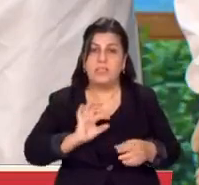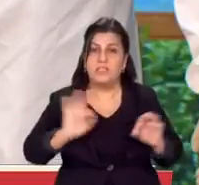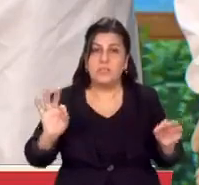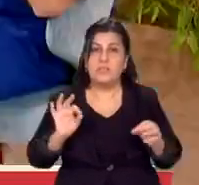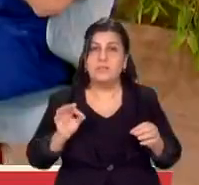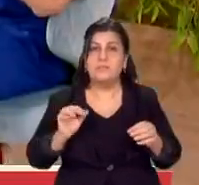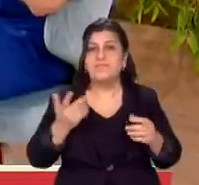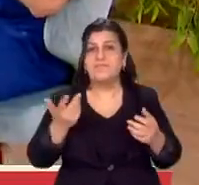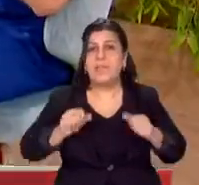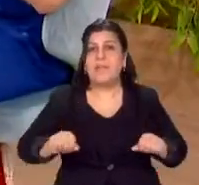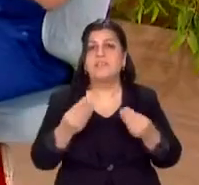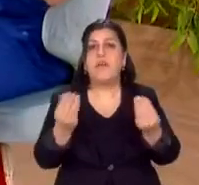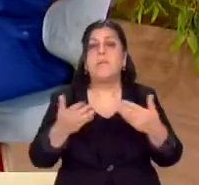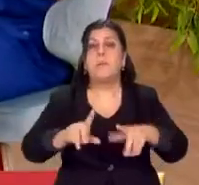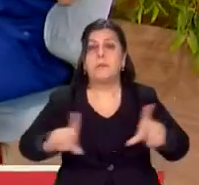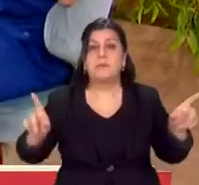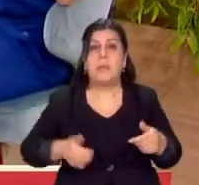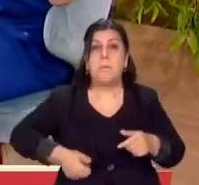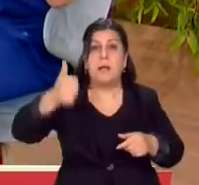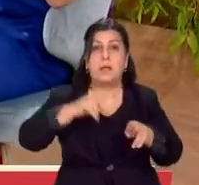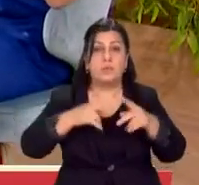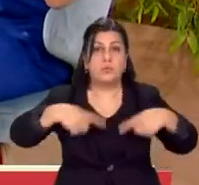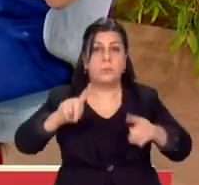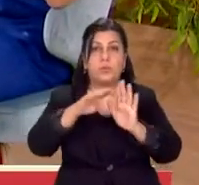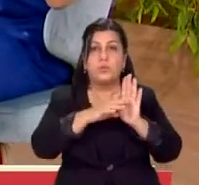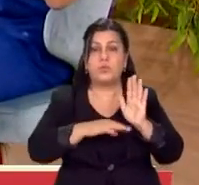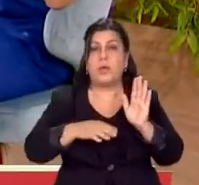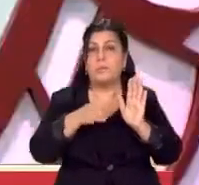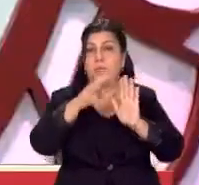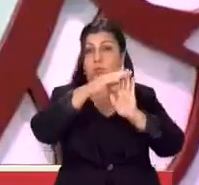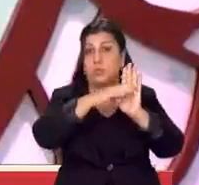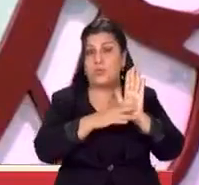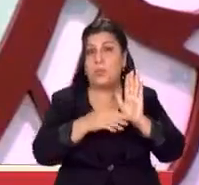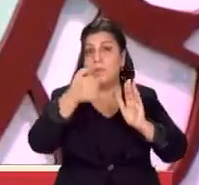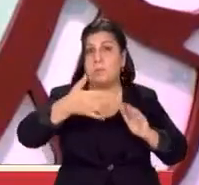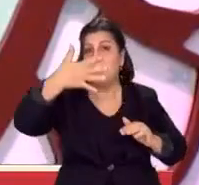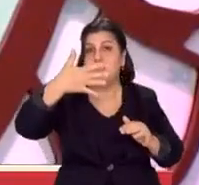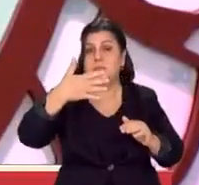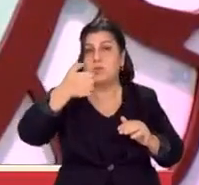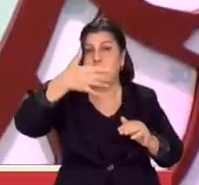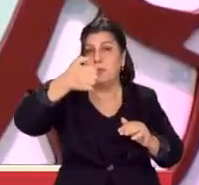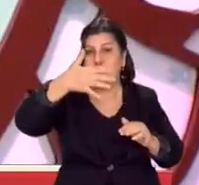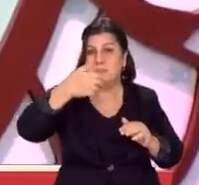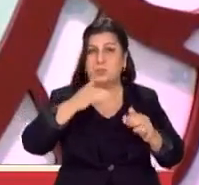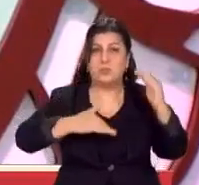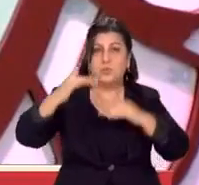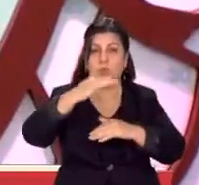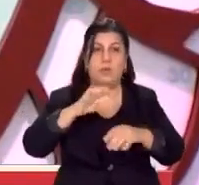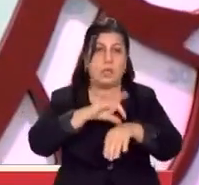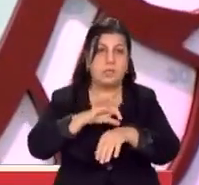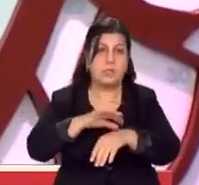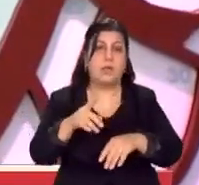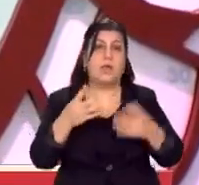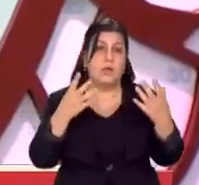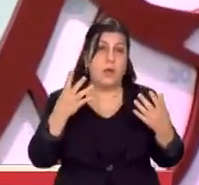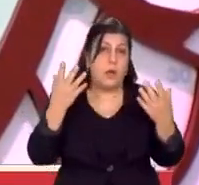vermemiz gerekiyor Bugün yine Bakanlar Kurulu'nun bir gündem maddesi 65 yaş üstü Yani en savunmasız olanlar Kısacası